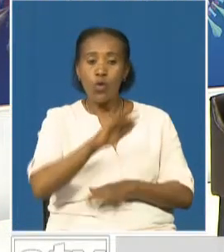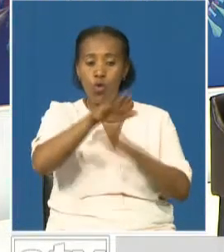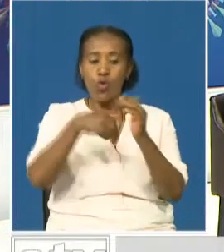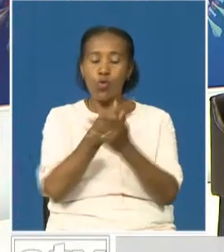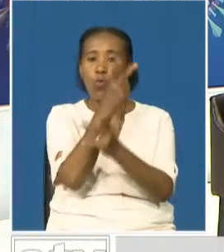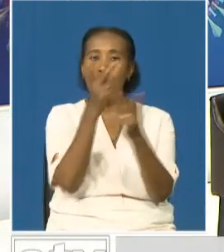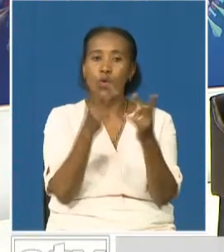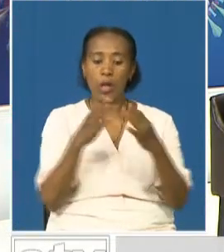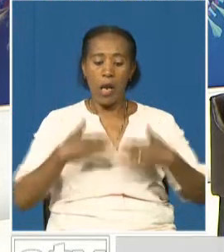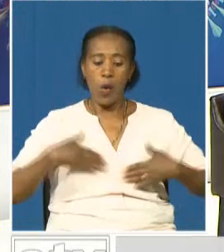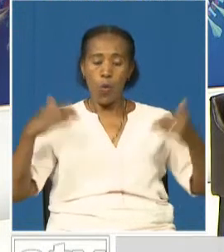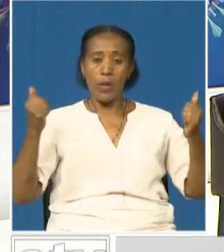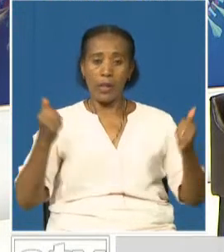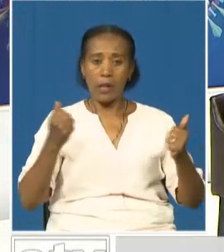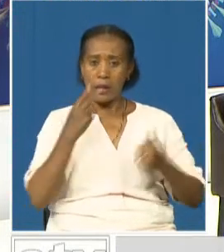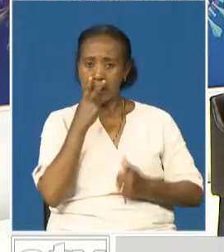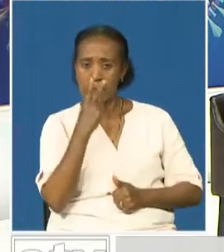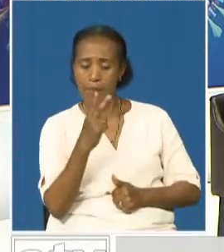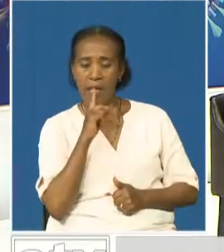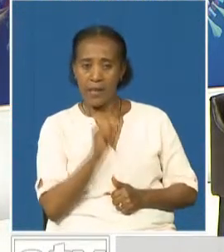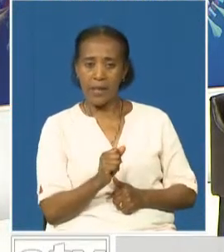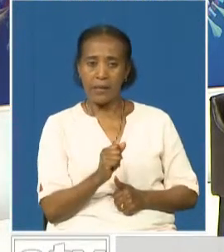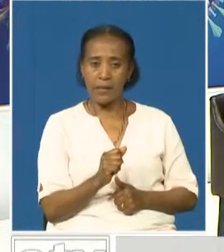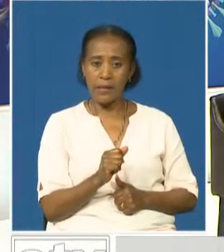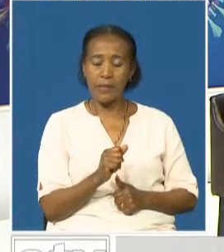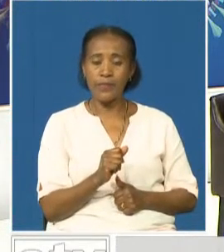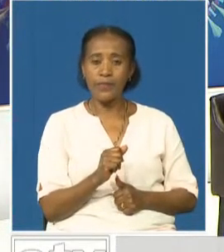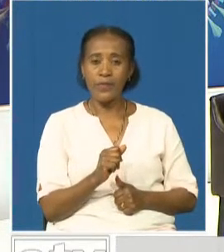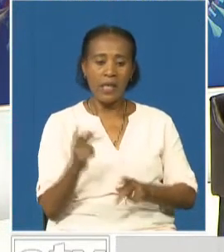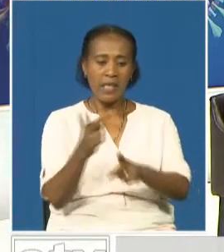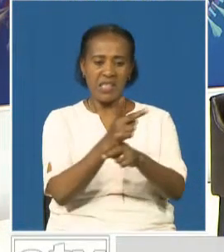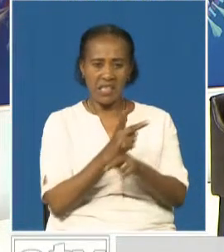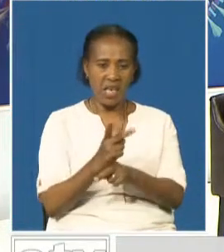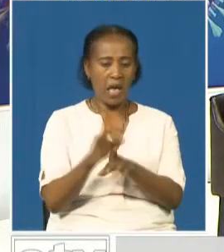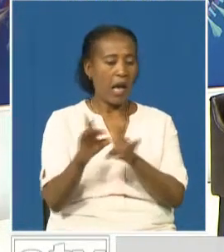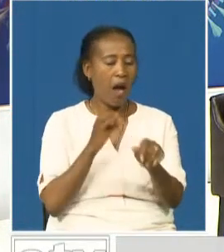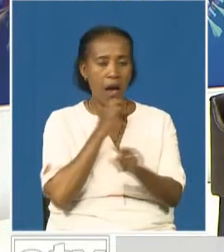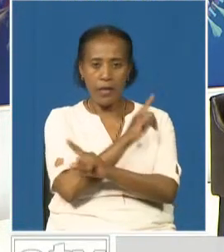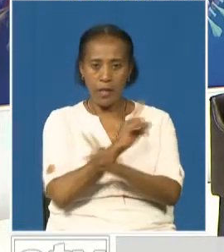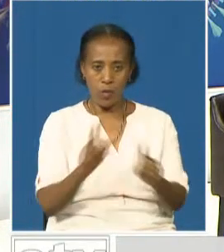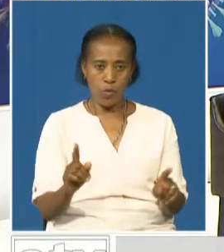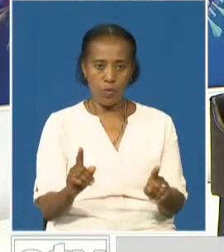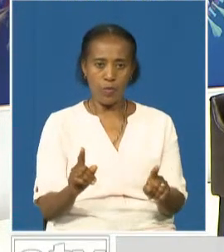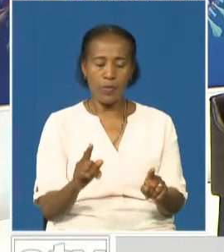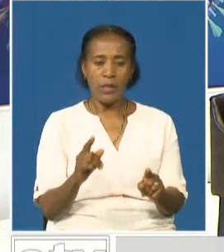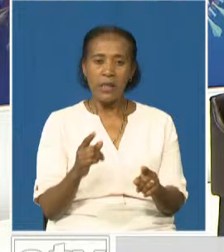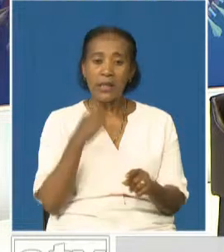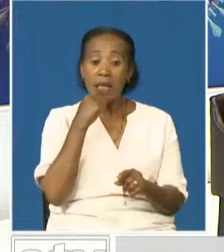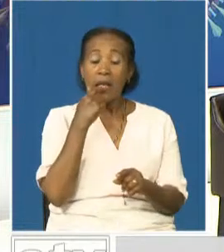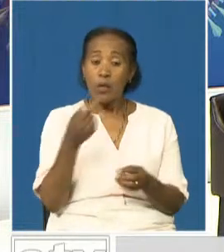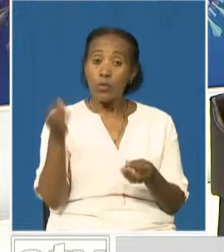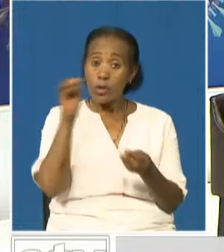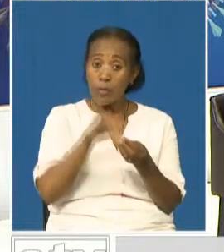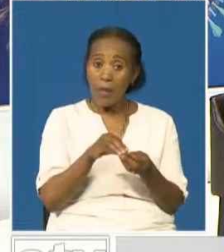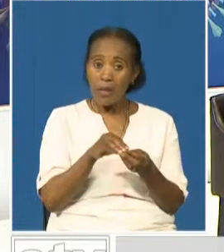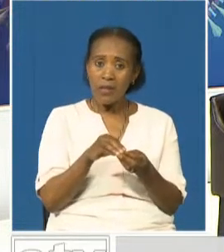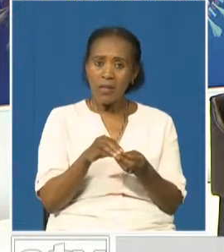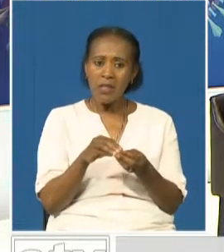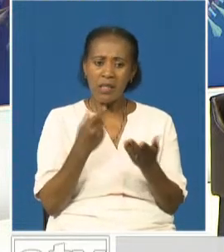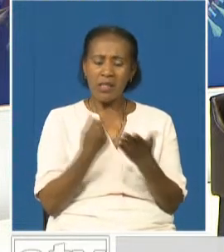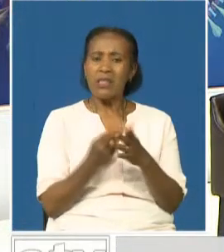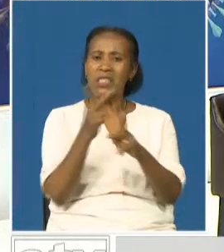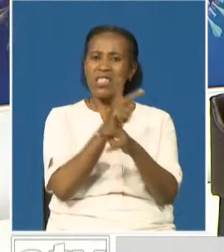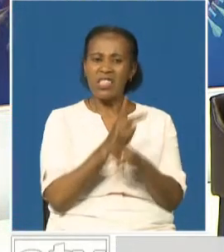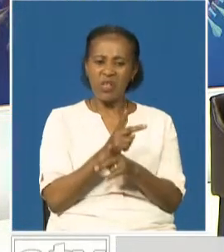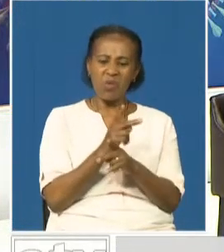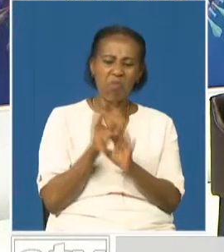ሁሉም ቦታ ላይ ወጣቶቹ ላይ ስንመለከት ጥንቃቄዎችን አያደርጉም። እሳቸው ላይ የነገሩን ተጨማሪ ሀሳብ ደግሞ ጭራሽ